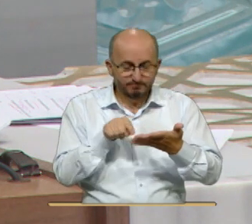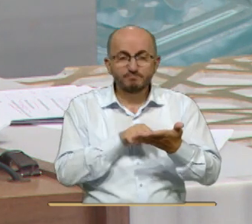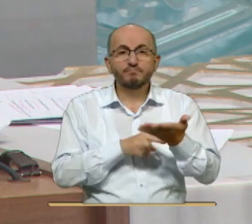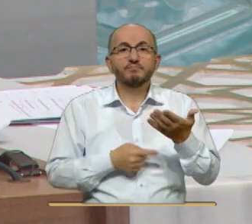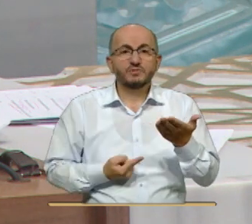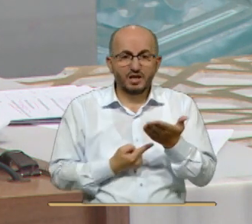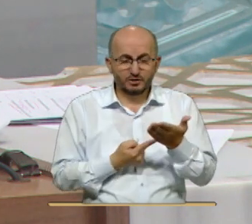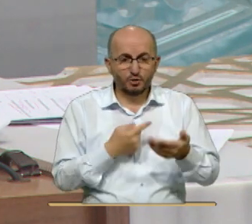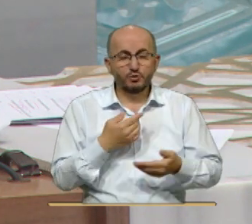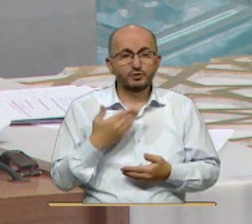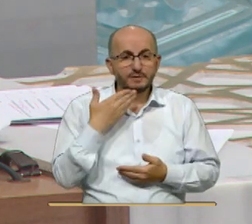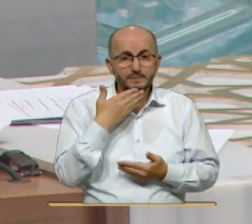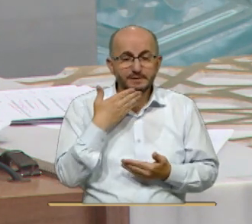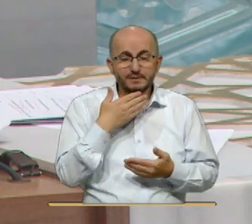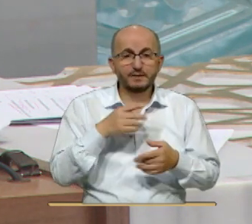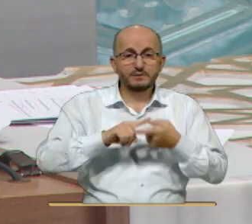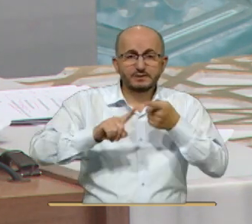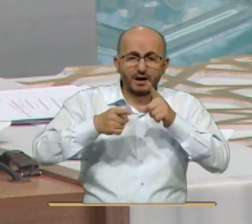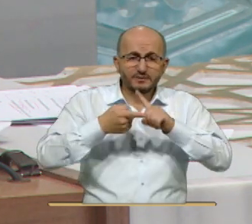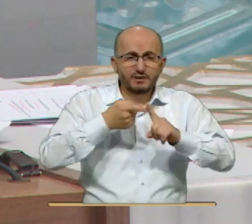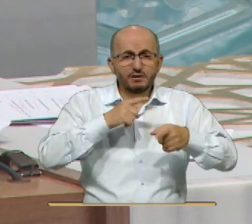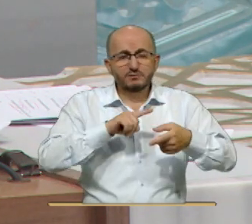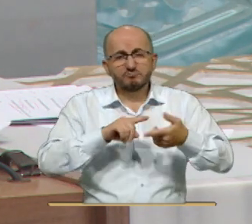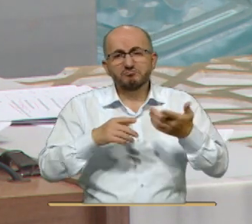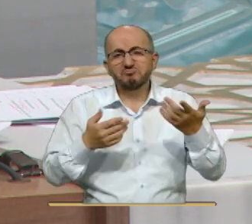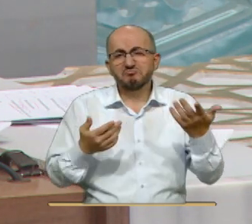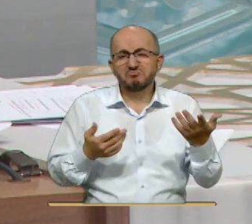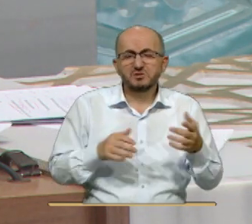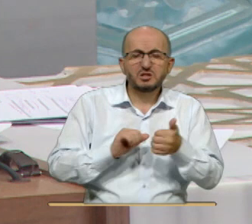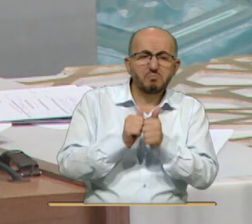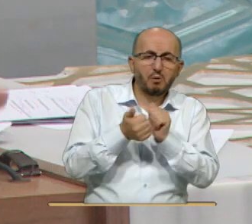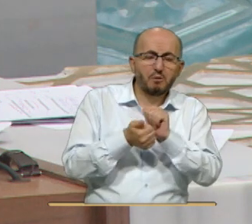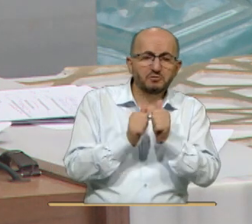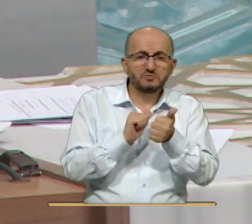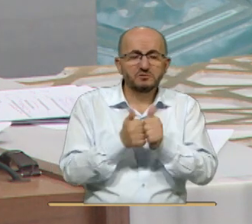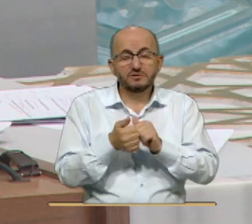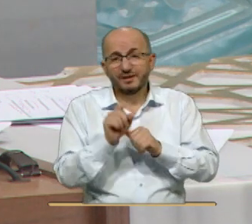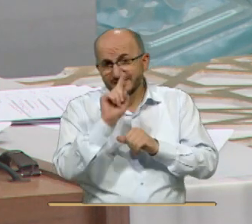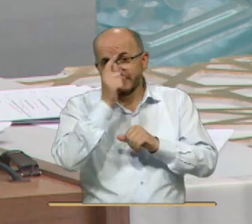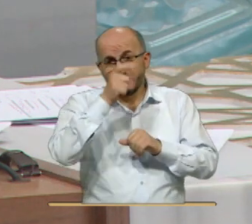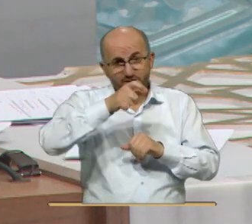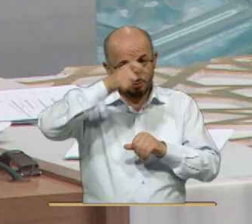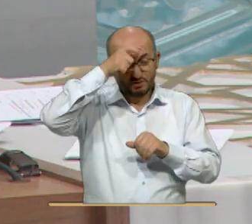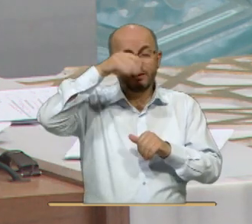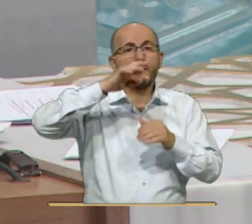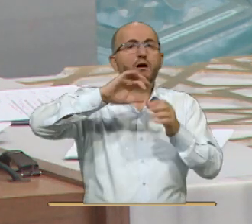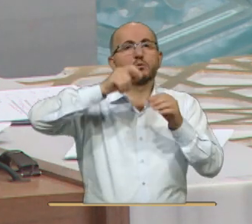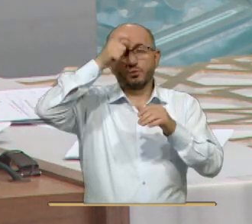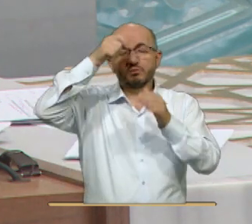iletişim imkanları. Siyasettir, aktualitedir, spordur. Sadece ülkemizle alakalı